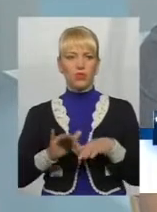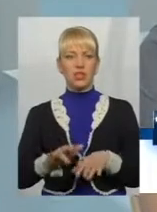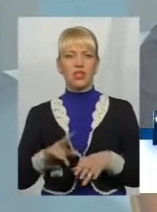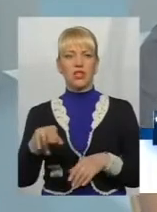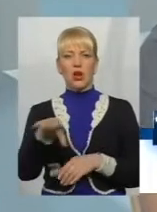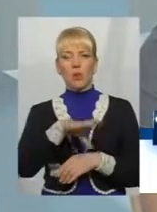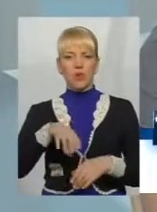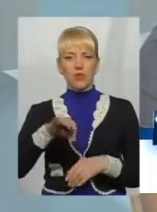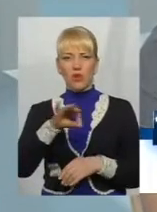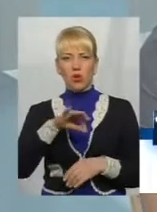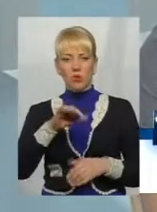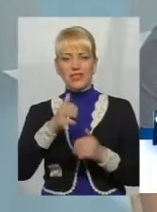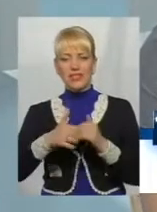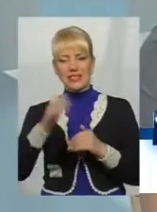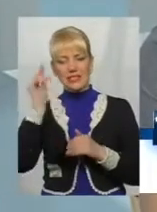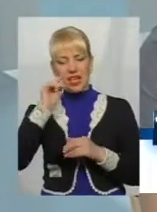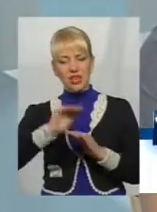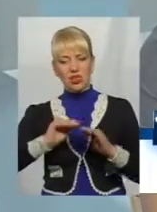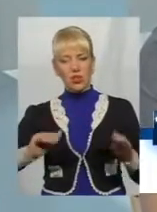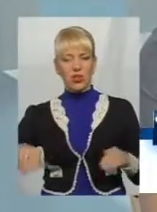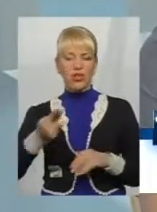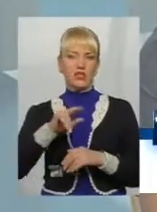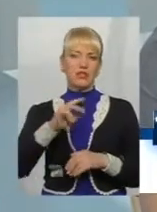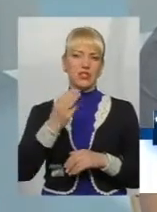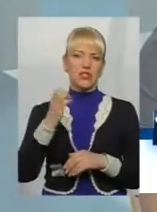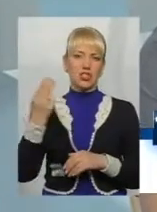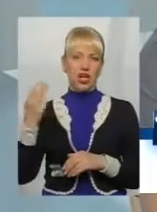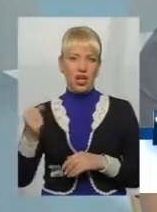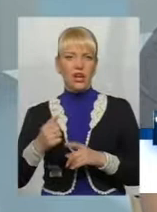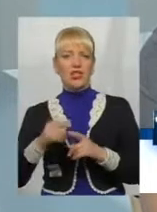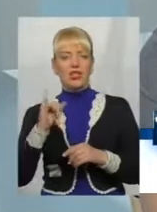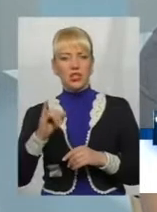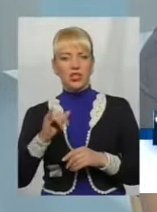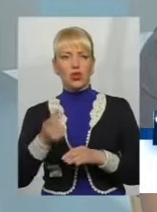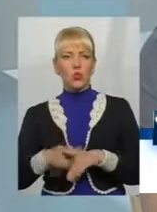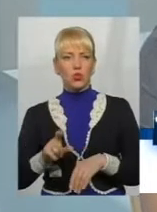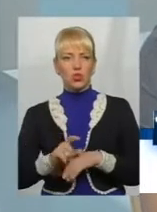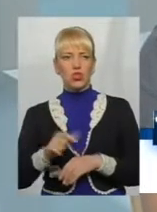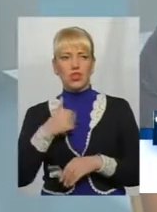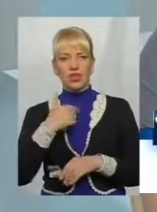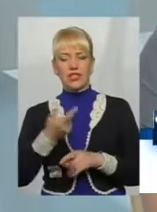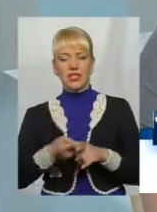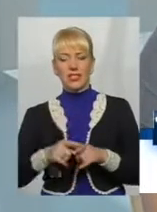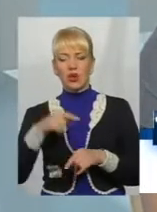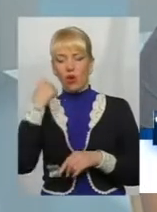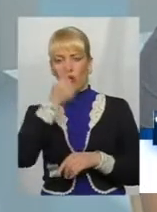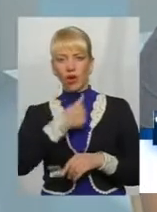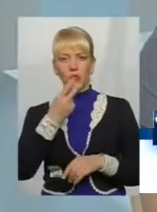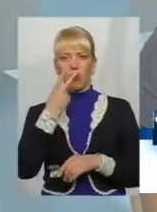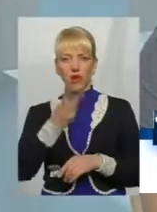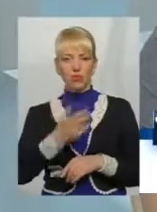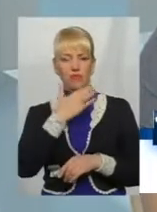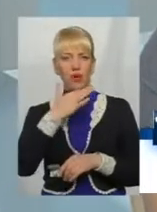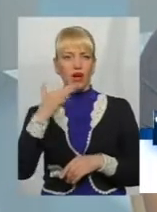всій області серед школярів, серед ДЮСШ. І дуже я за ці роки побачив дуже